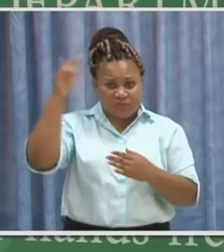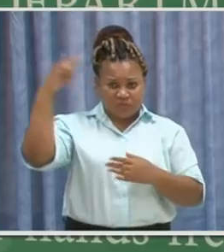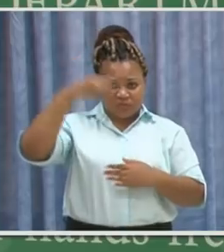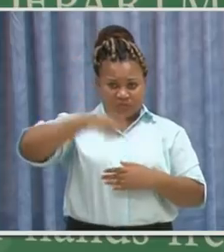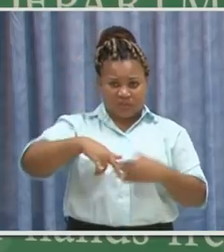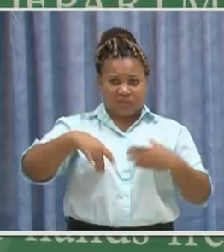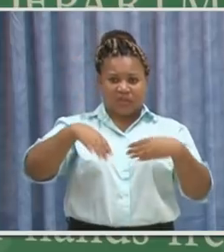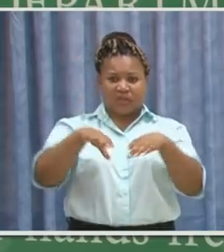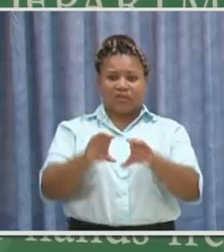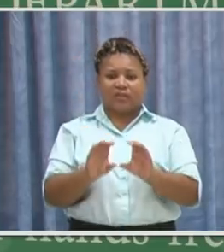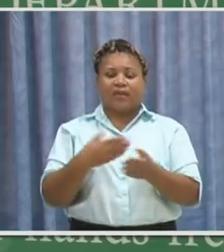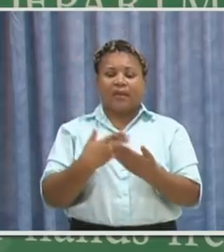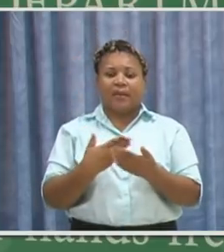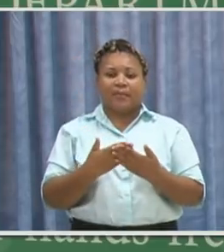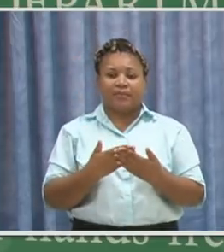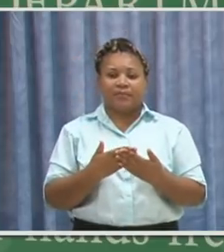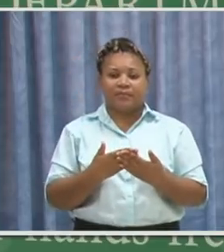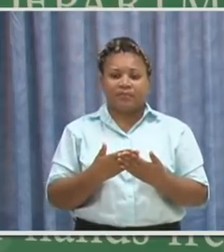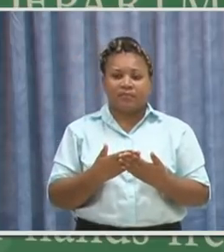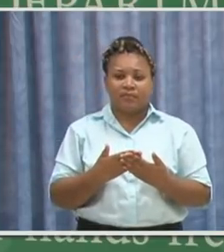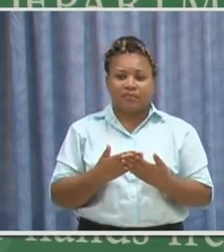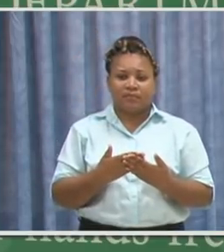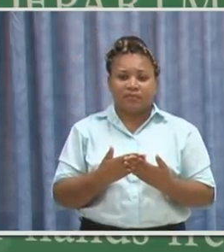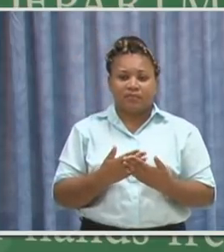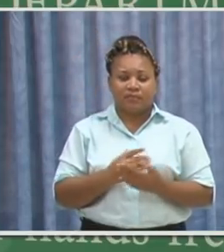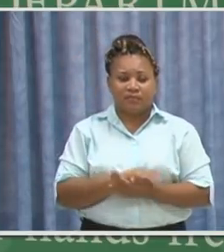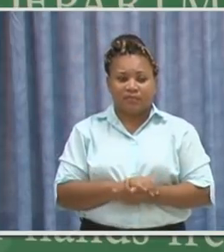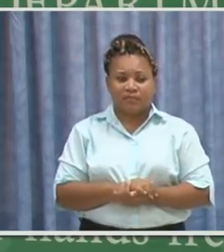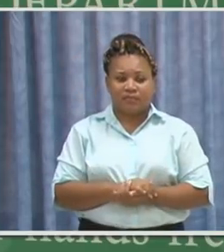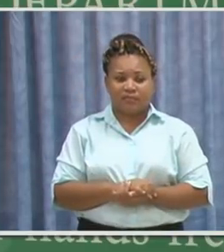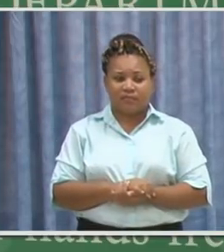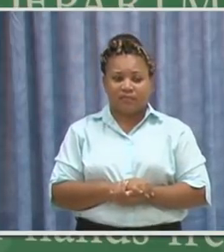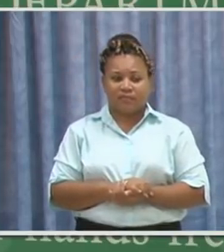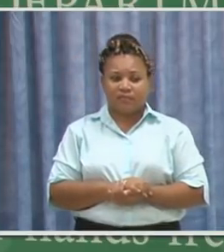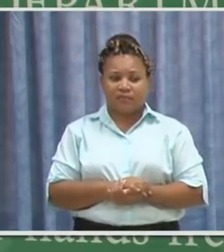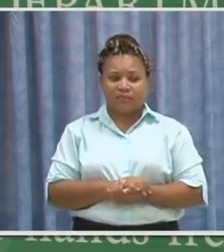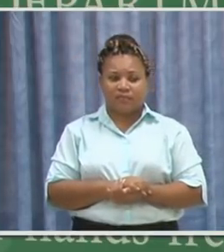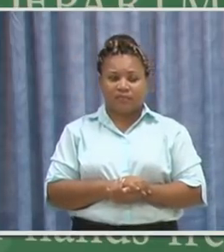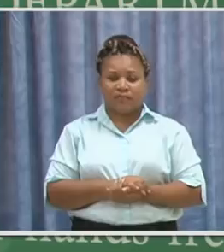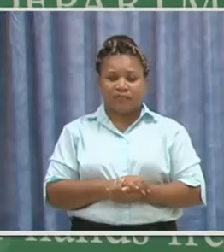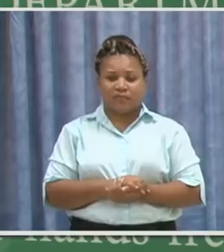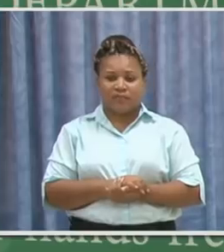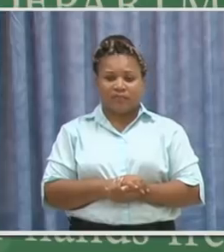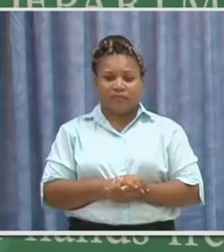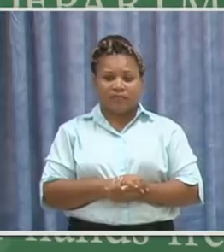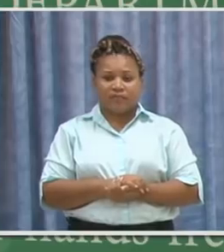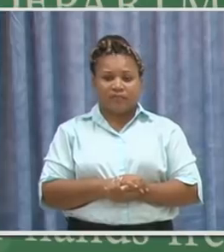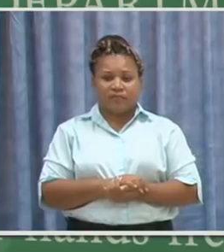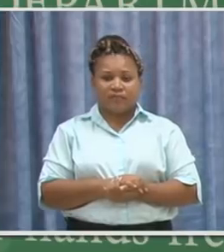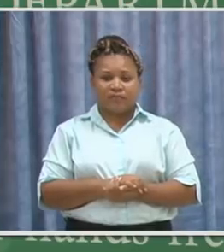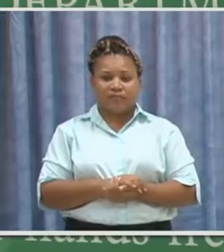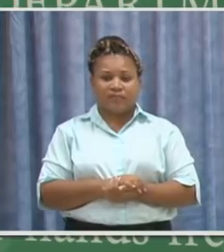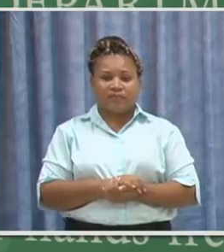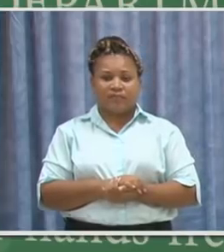voyage vient dans l'Inde mais Sri Lanka déjà ça voyage on fait avant. Notre source, notre